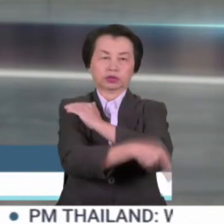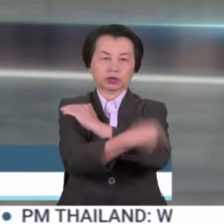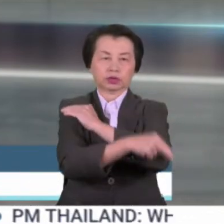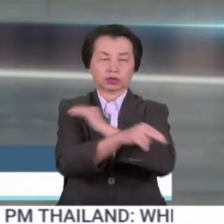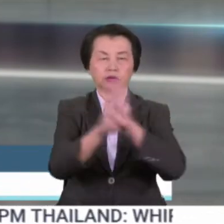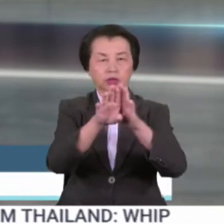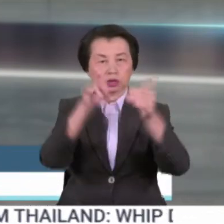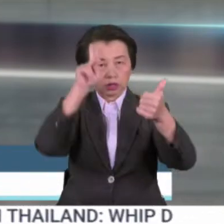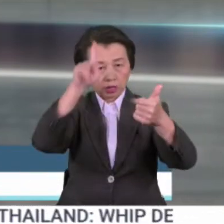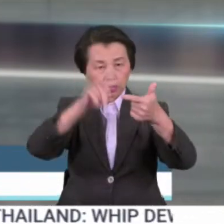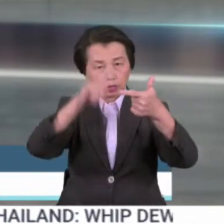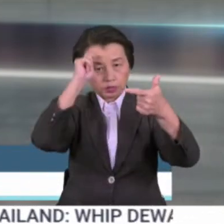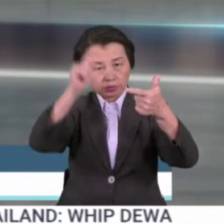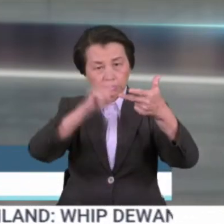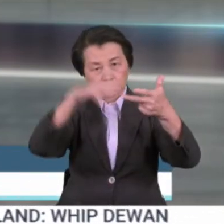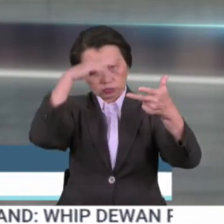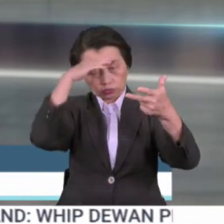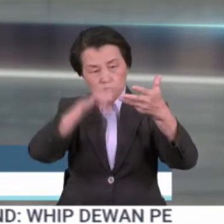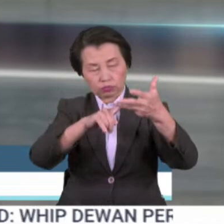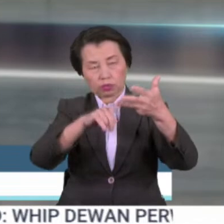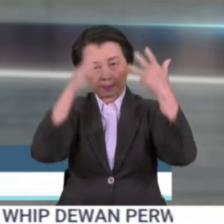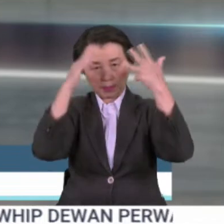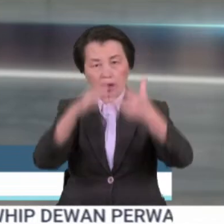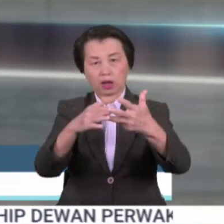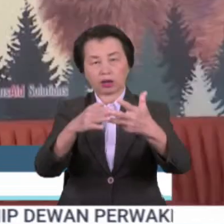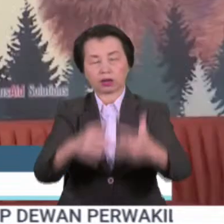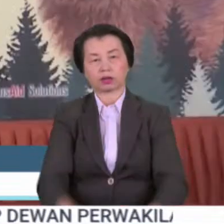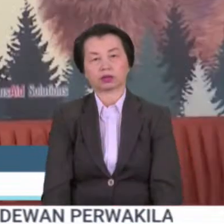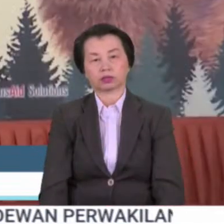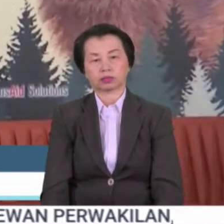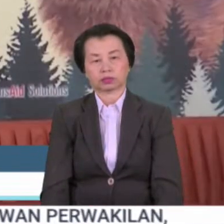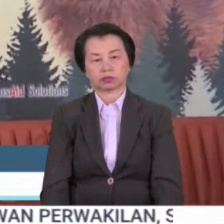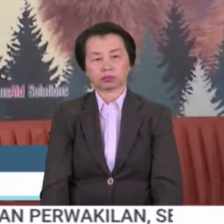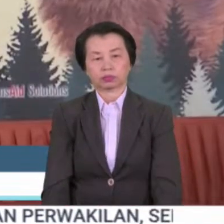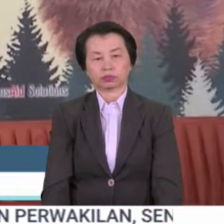seperti Kelantan Trengganu choho dan paham